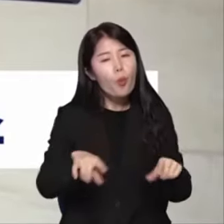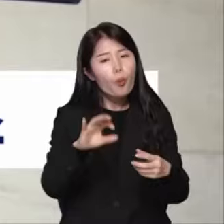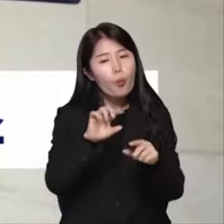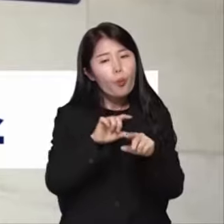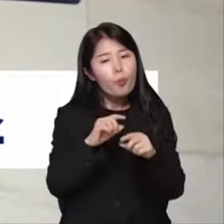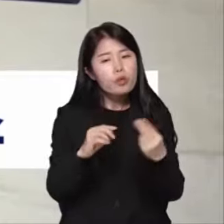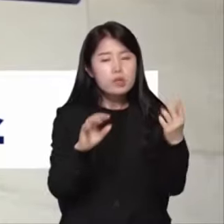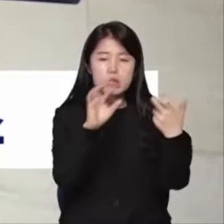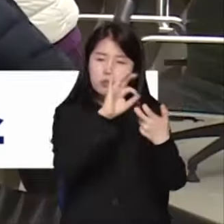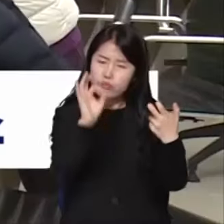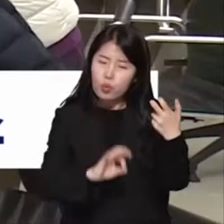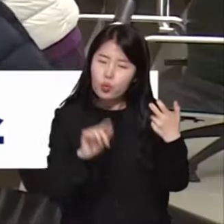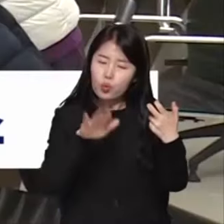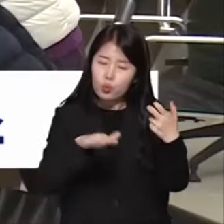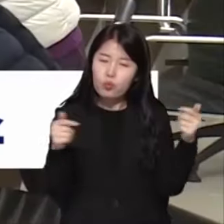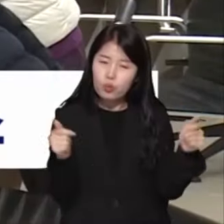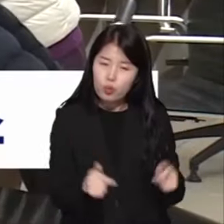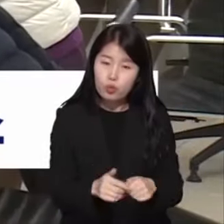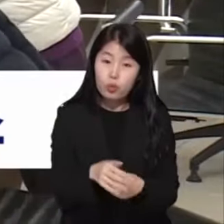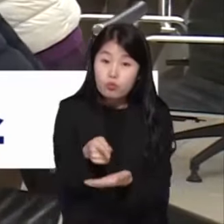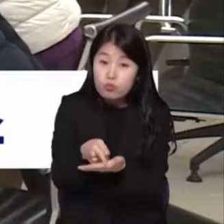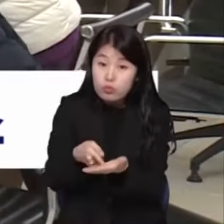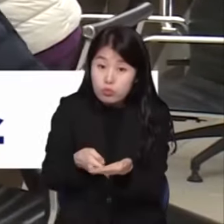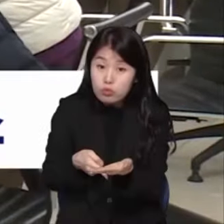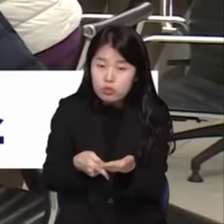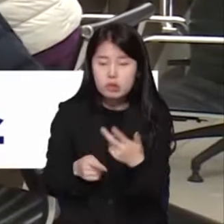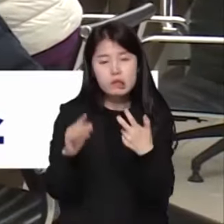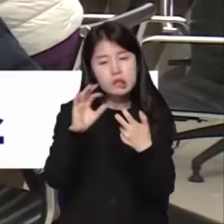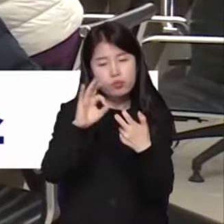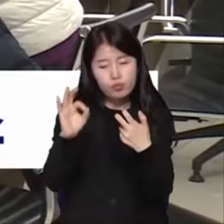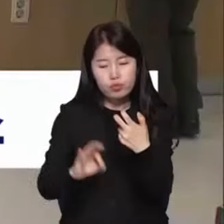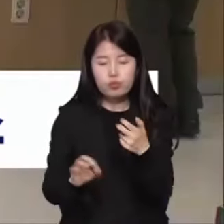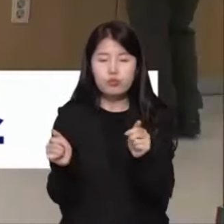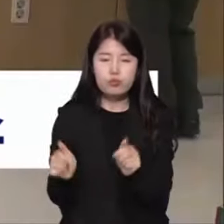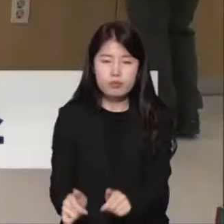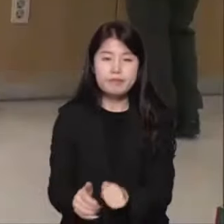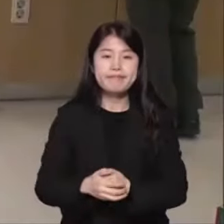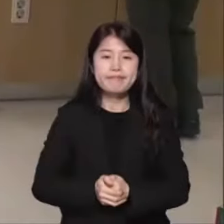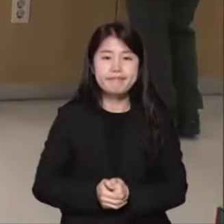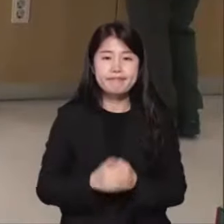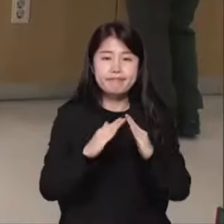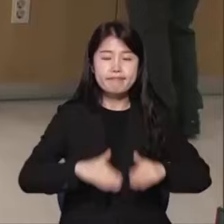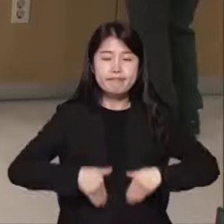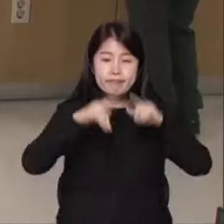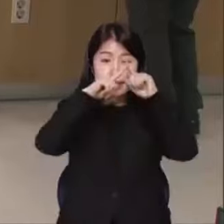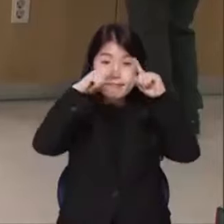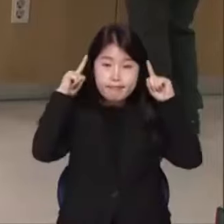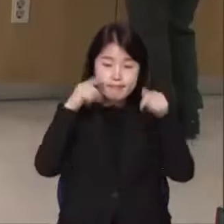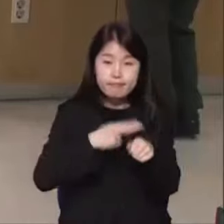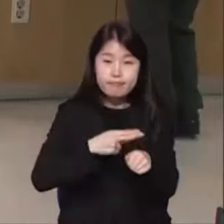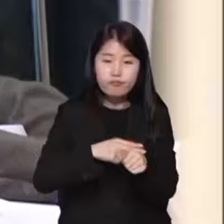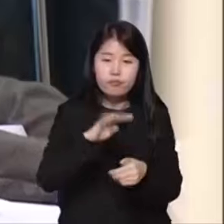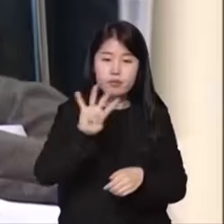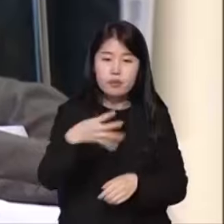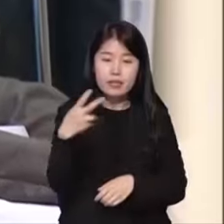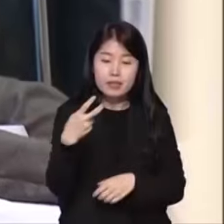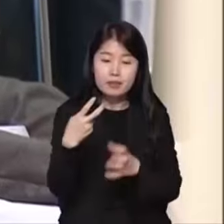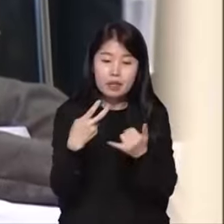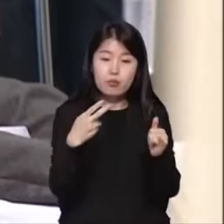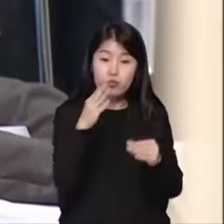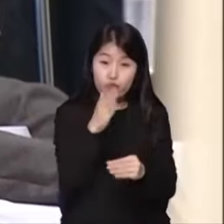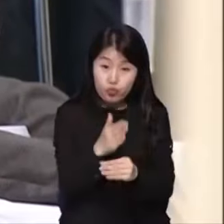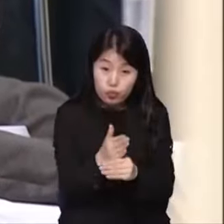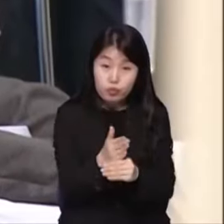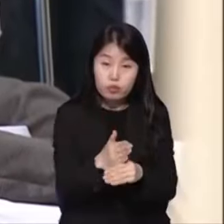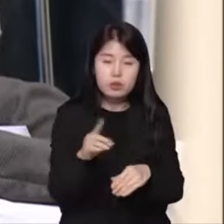수준만 유지되고 있고 수술은 70% 가까이 대폭 줄었습니다. 전남대 의대 교수 420여 명 중 절반이